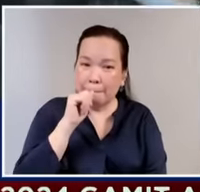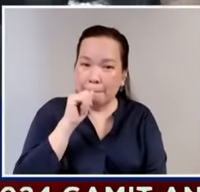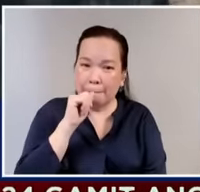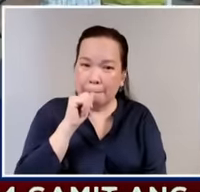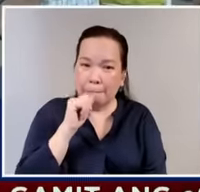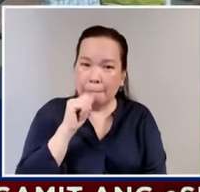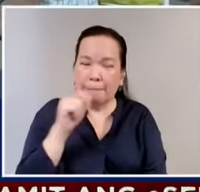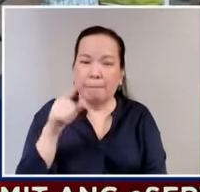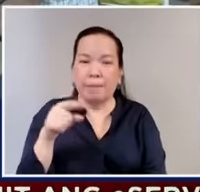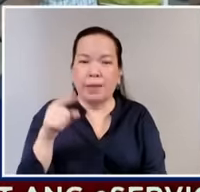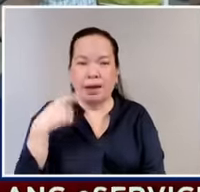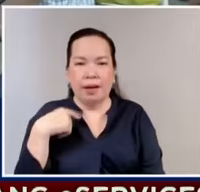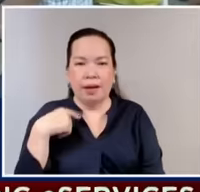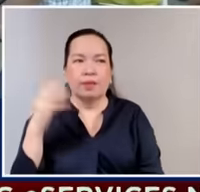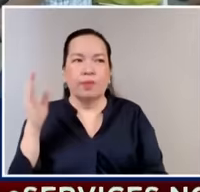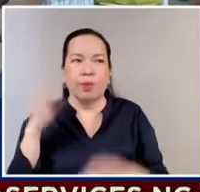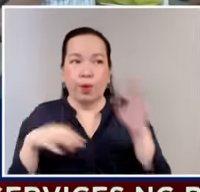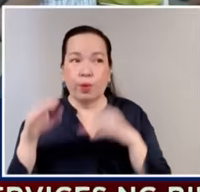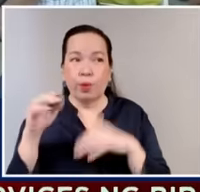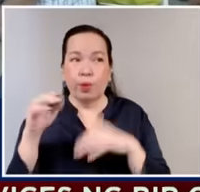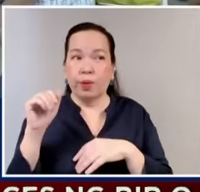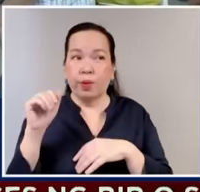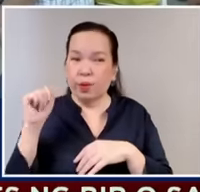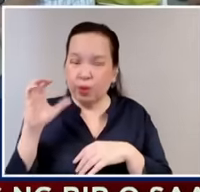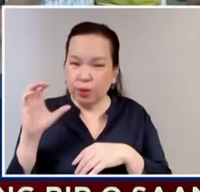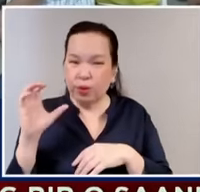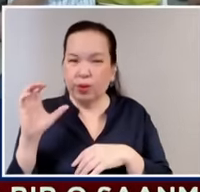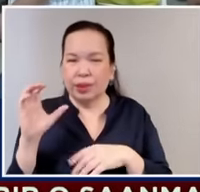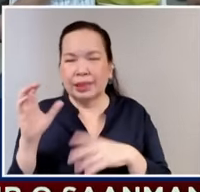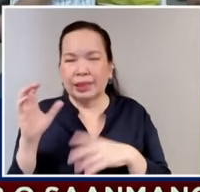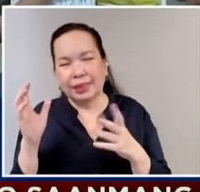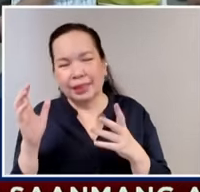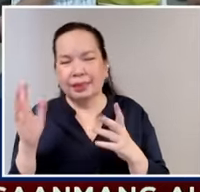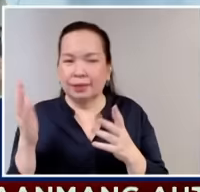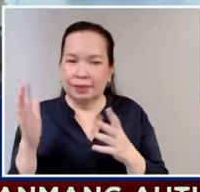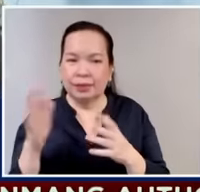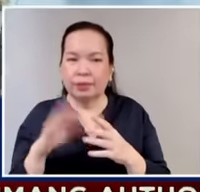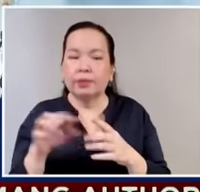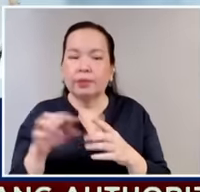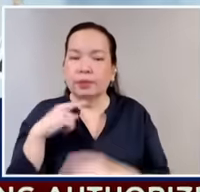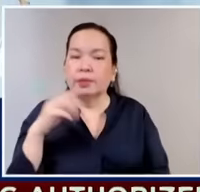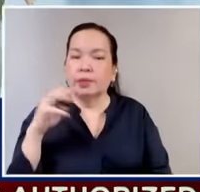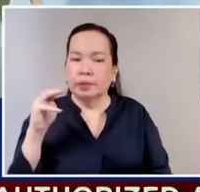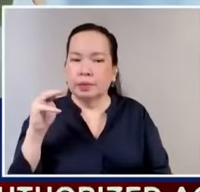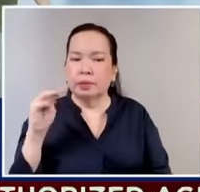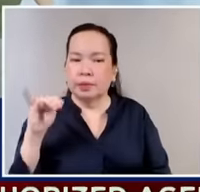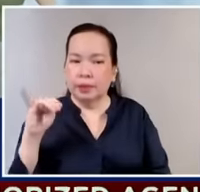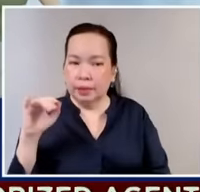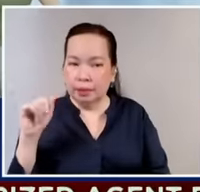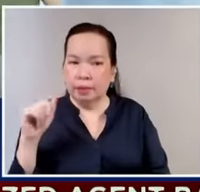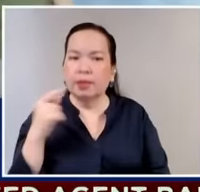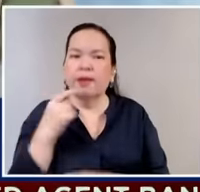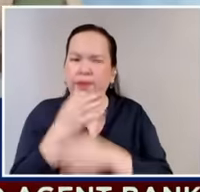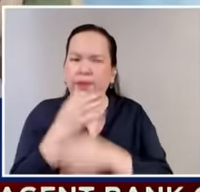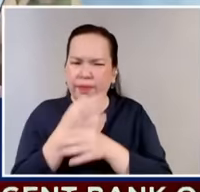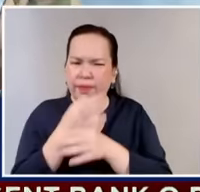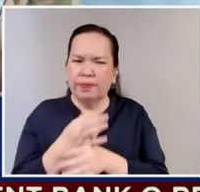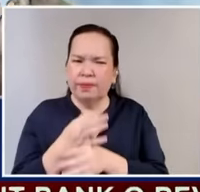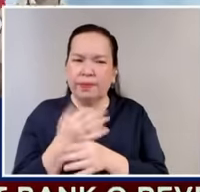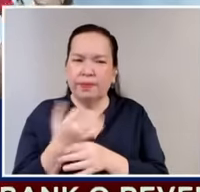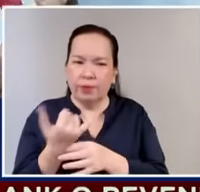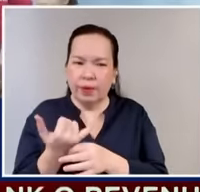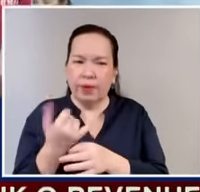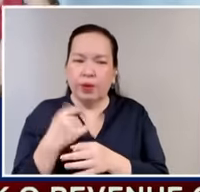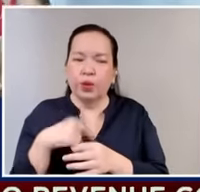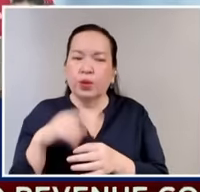nga ng aircon o lang lamig ng panahon. Pero ayon sa MIA, inaayos na nila at nagkakaroon na sila ng inaayos